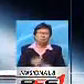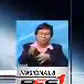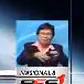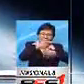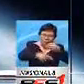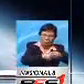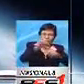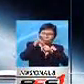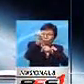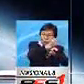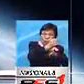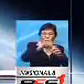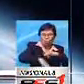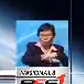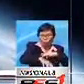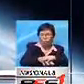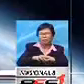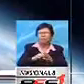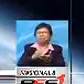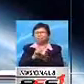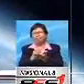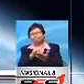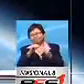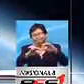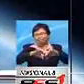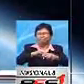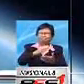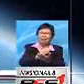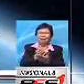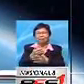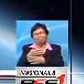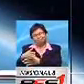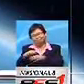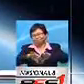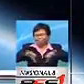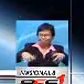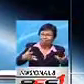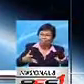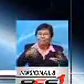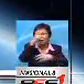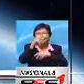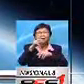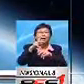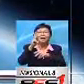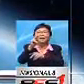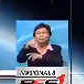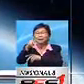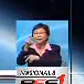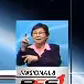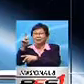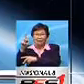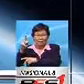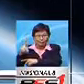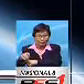Mengulas mengenai situasi undi belah bahagi itu, Menteri Kesejahteraan Bandar, Perumahan dan Kerajaan Tempatan Tan Sri Noh Omar yang